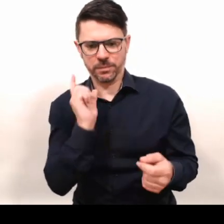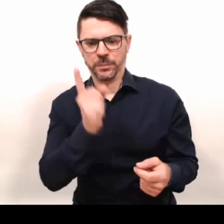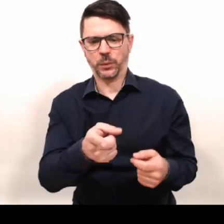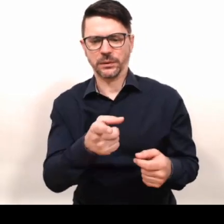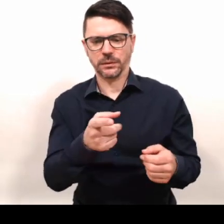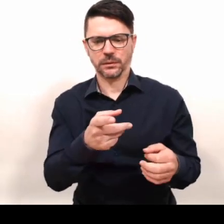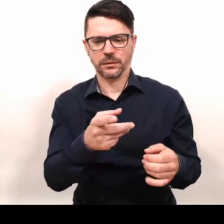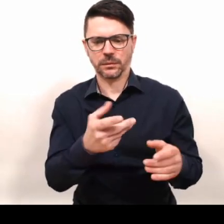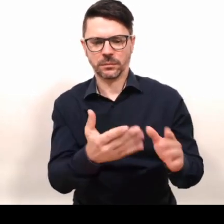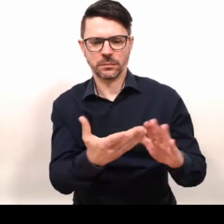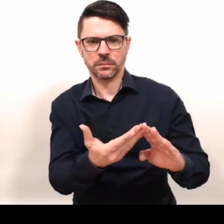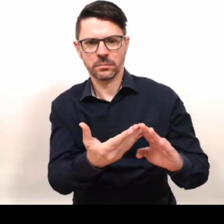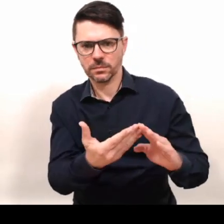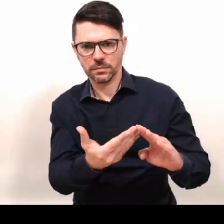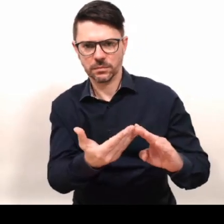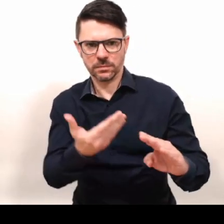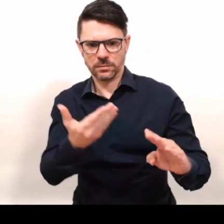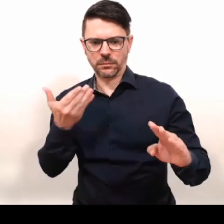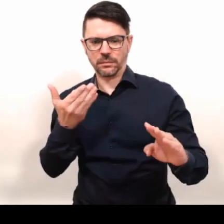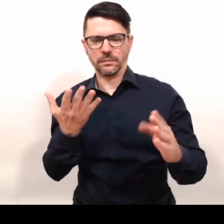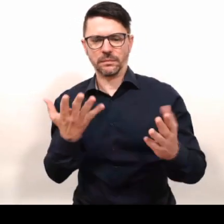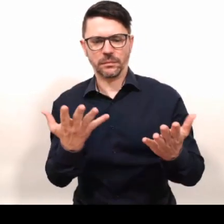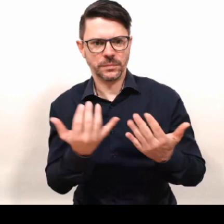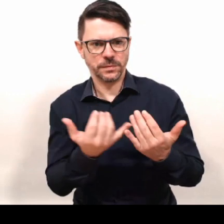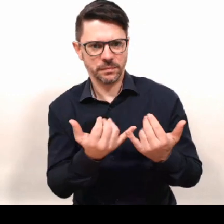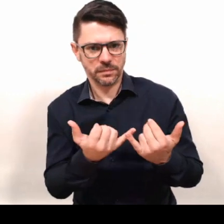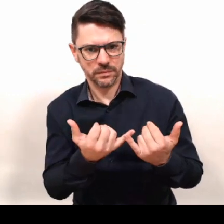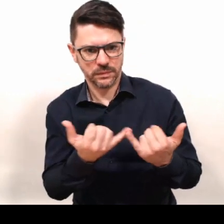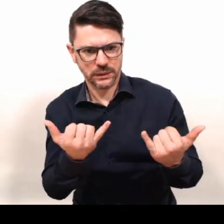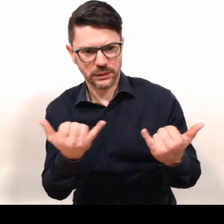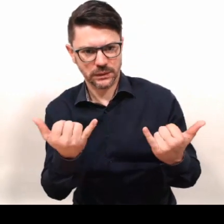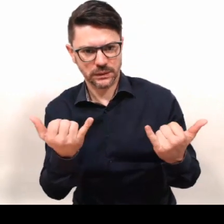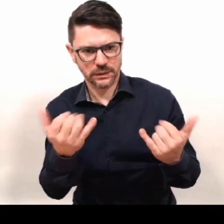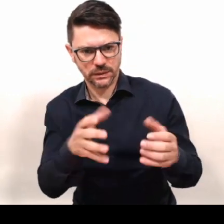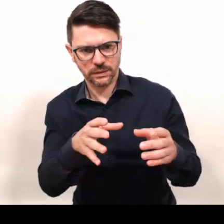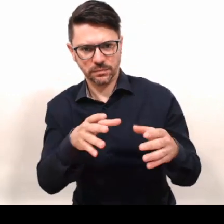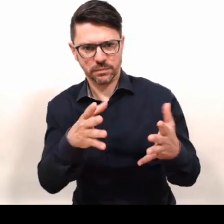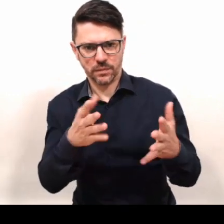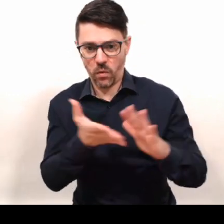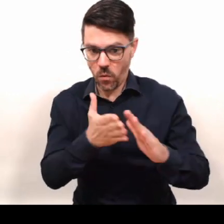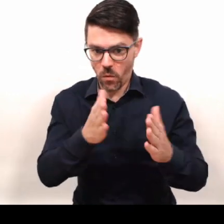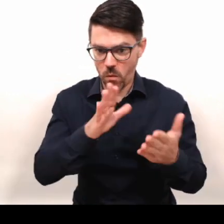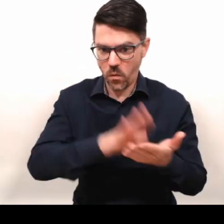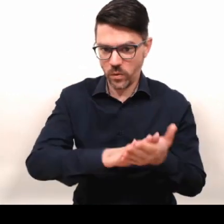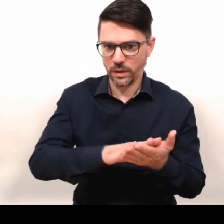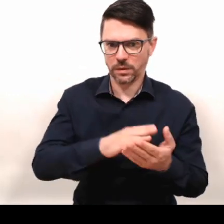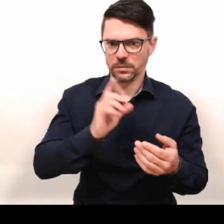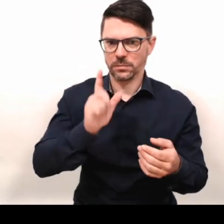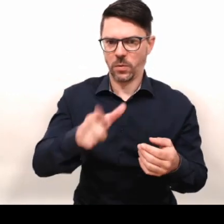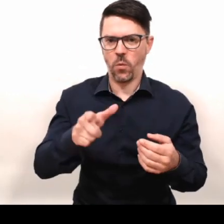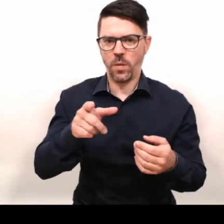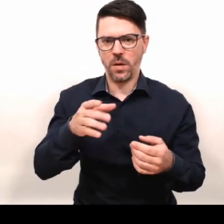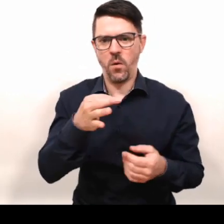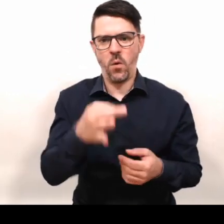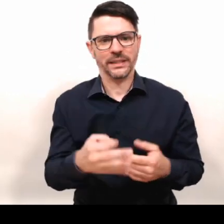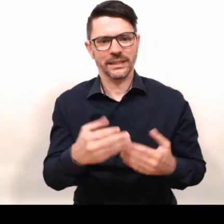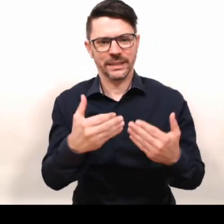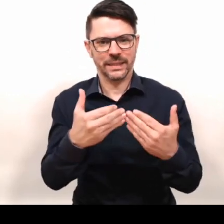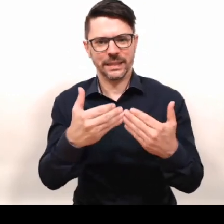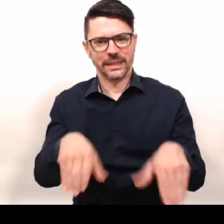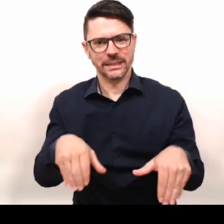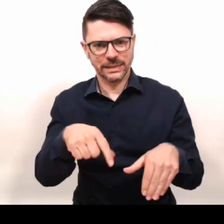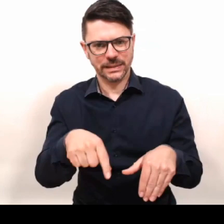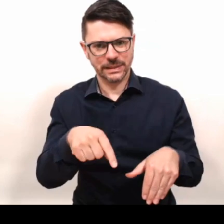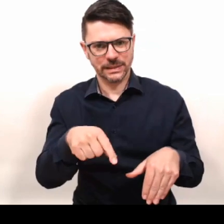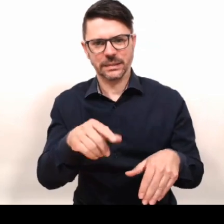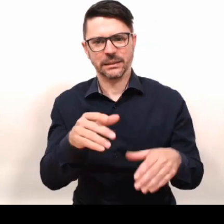Tore der Stadt zu verlegen oder auf dem Sportplatz irgendwo, wo die Demo nicht umgeht. Die zweite Frage nochmal zu